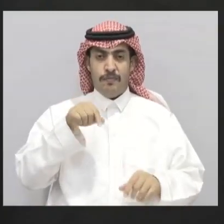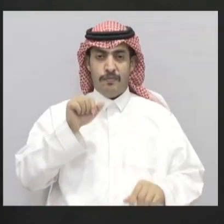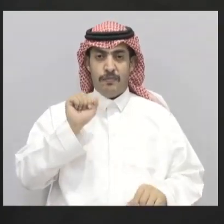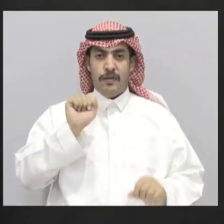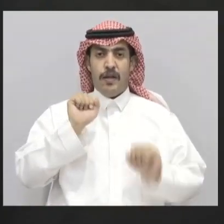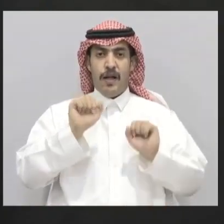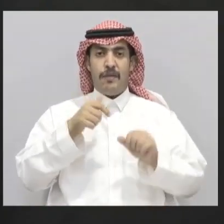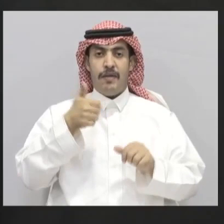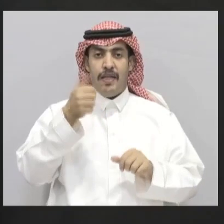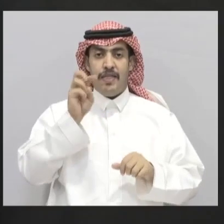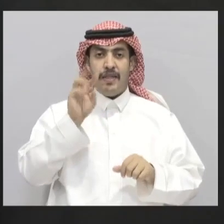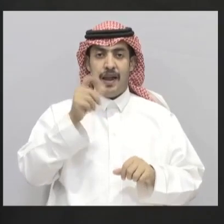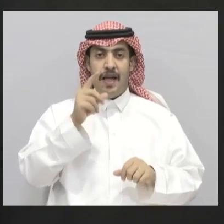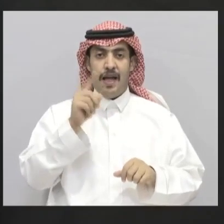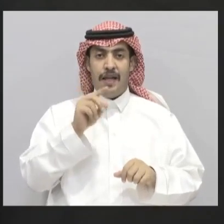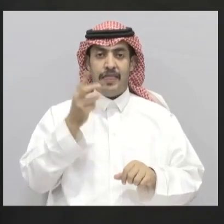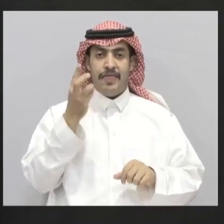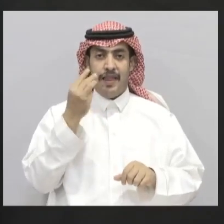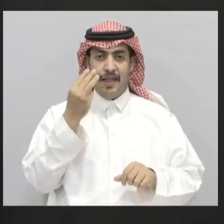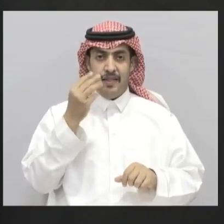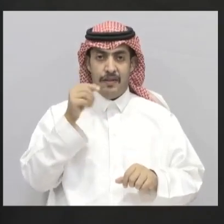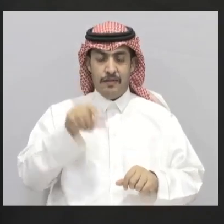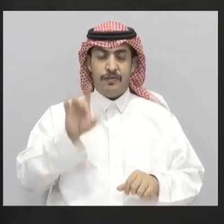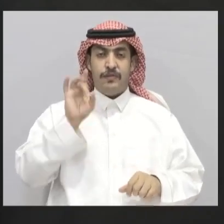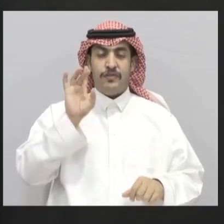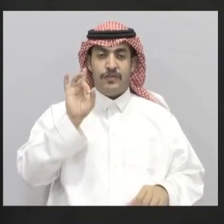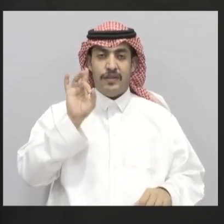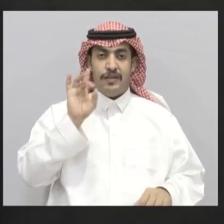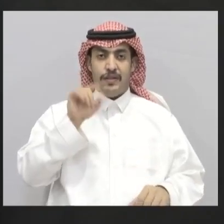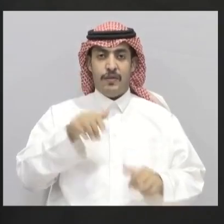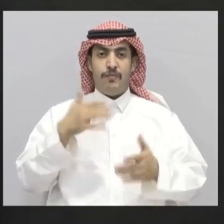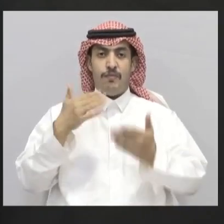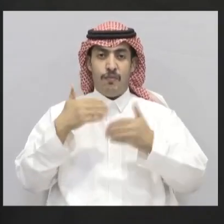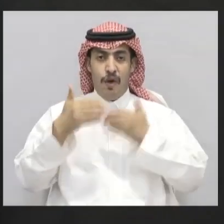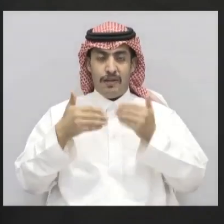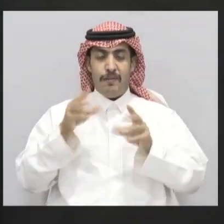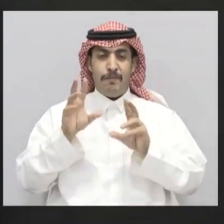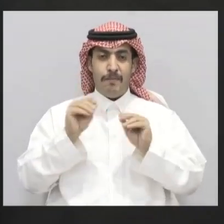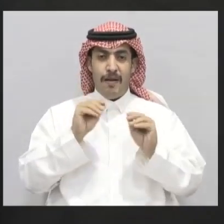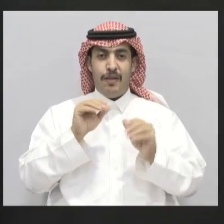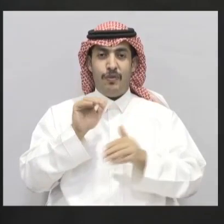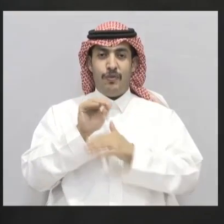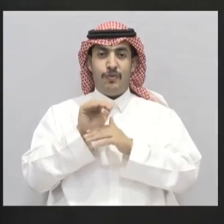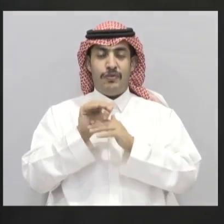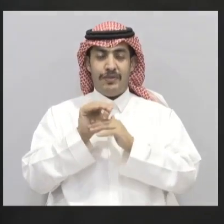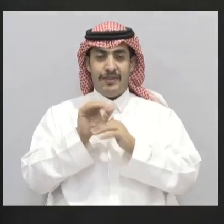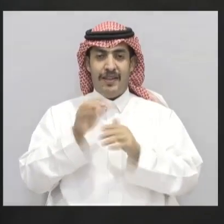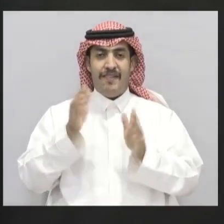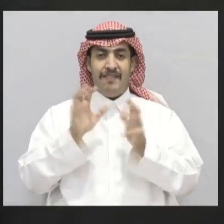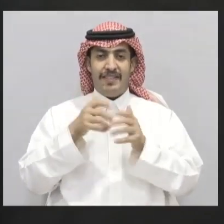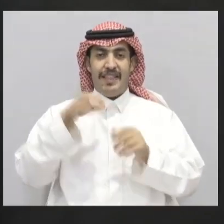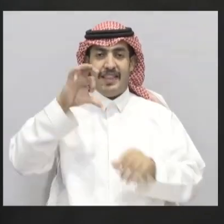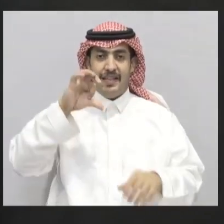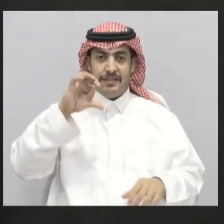وهو اثراءات ثلاثه باذن الله سنراجع بعضا من دروس الفصل